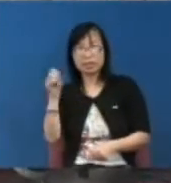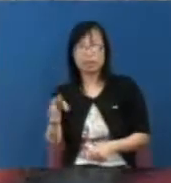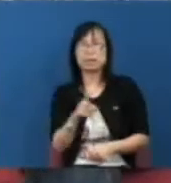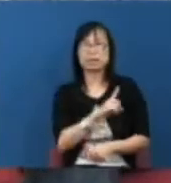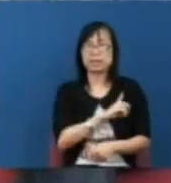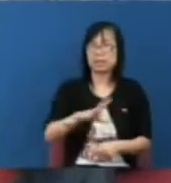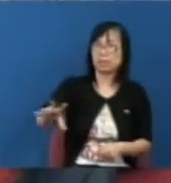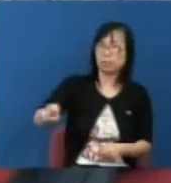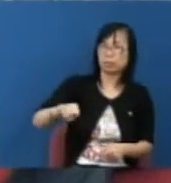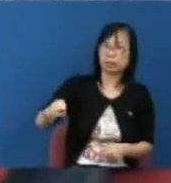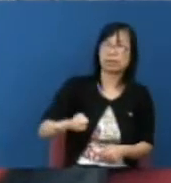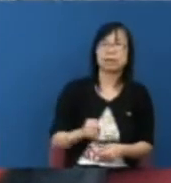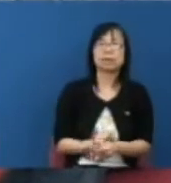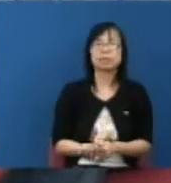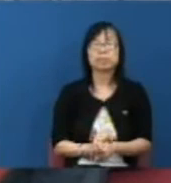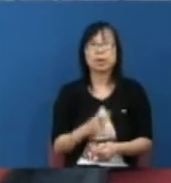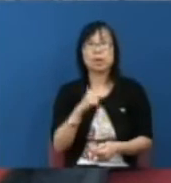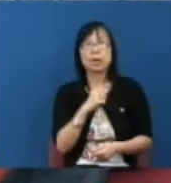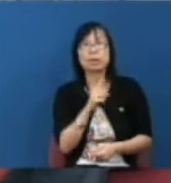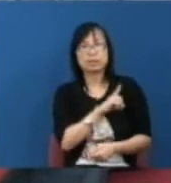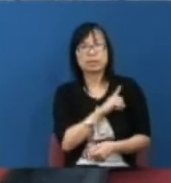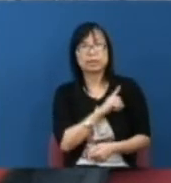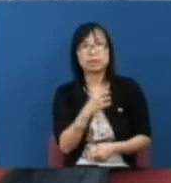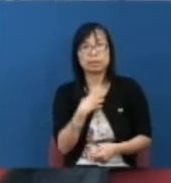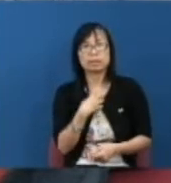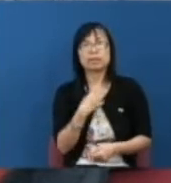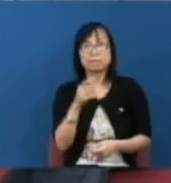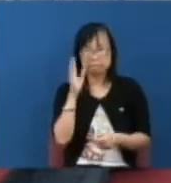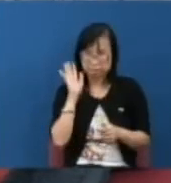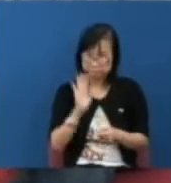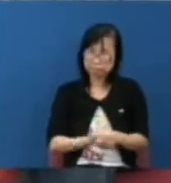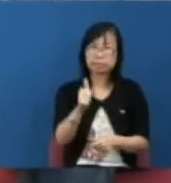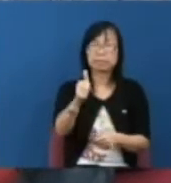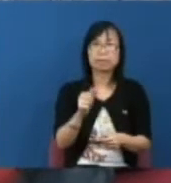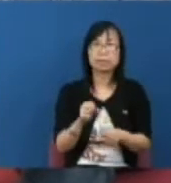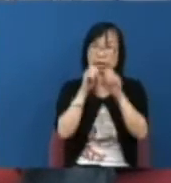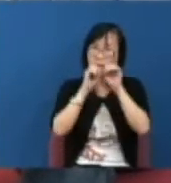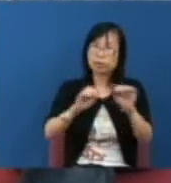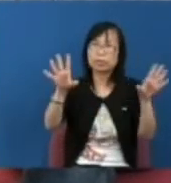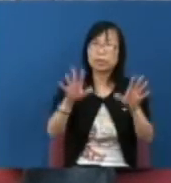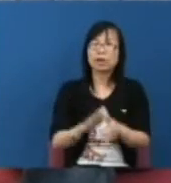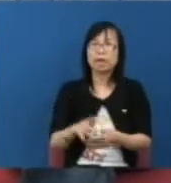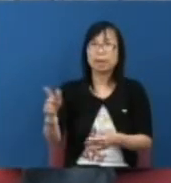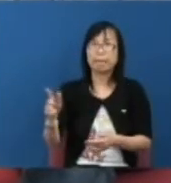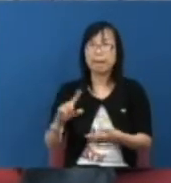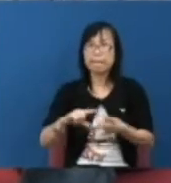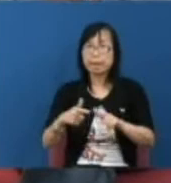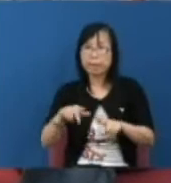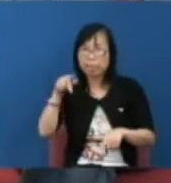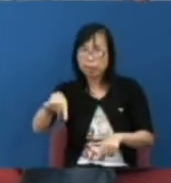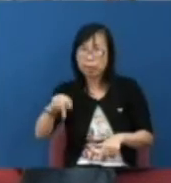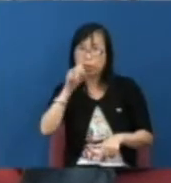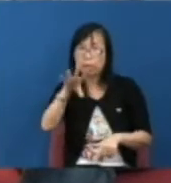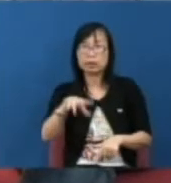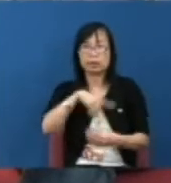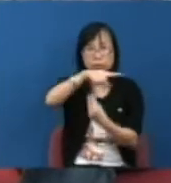個用家一個原居民啦，咁我自己覺得係好值得推行嘅。點解咧？因為頭先 Paul 講啦，即係個